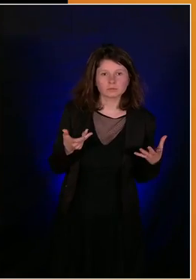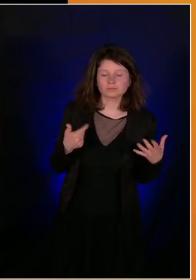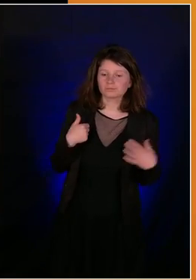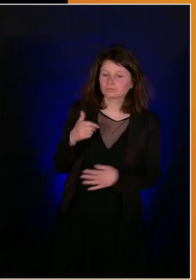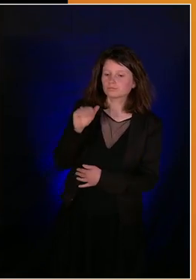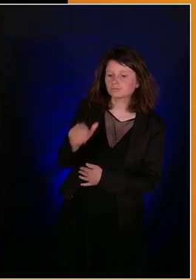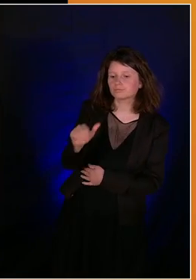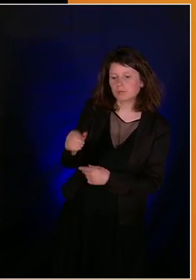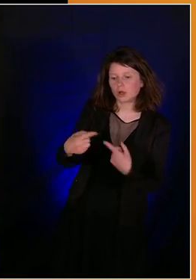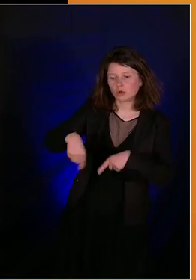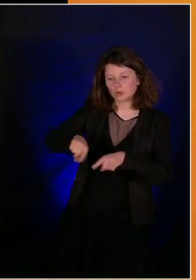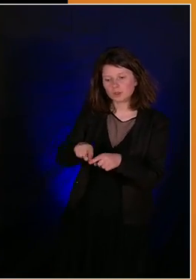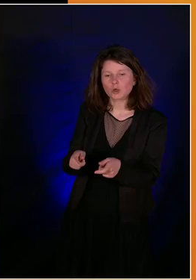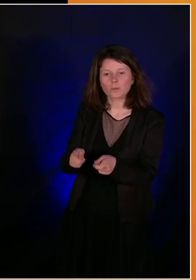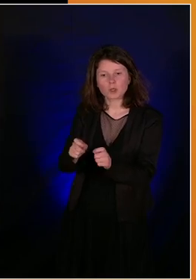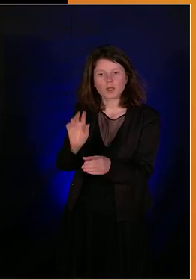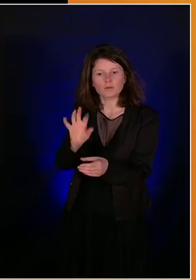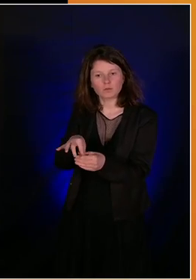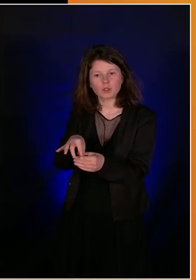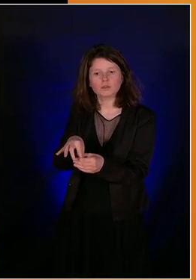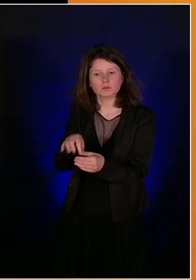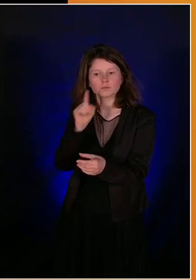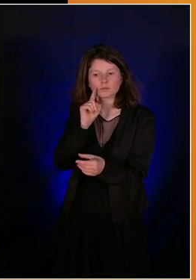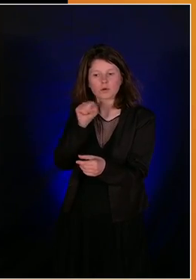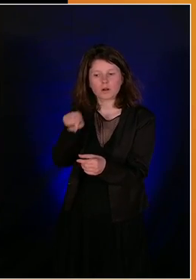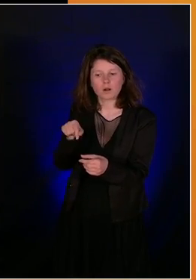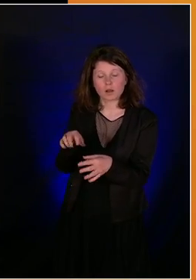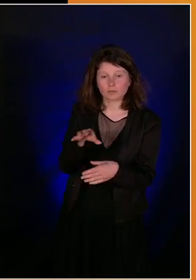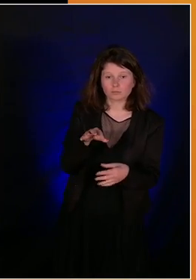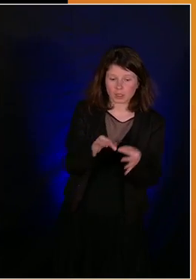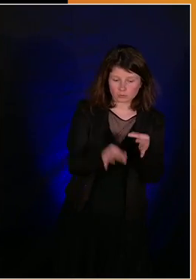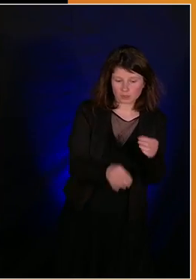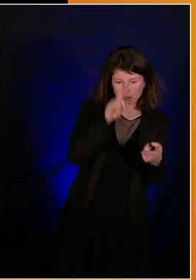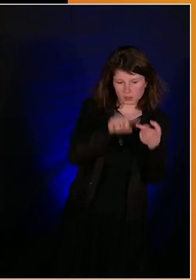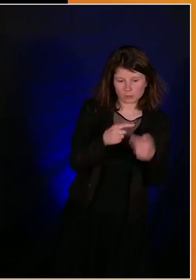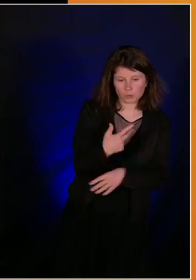puisque nous avons les résultats sur le thème 3 et le doc d'orientation